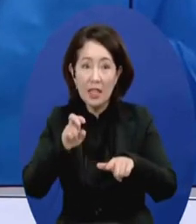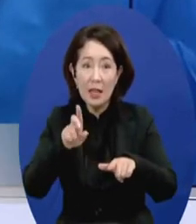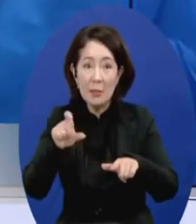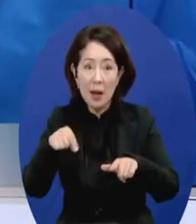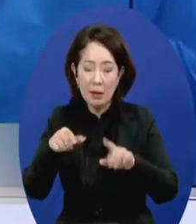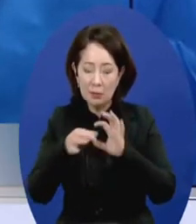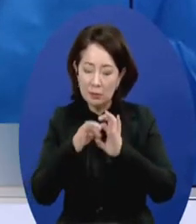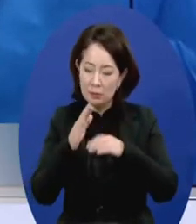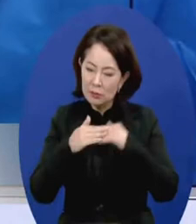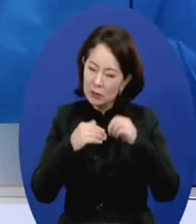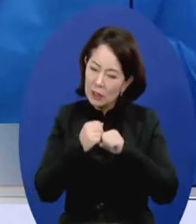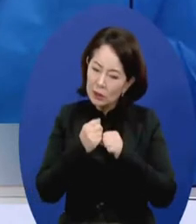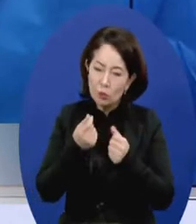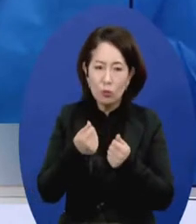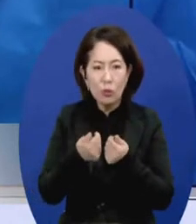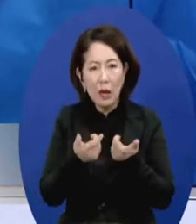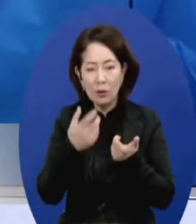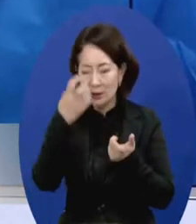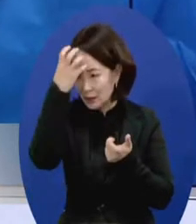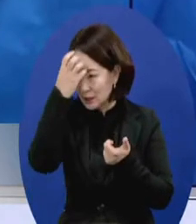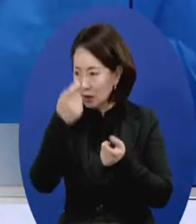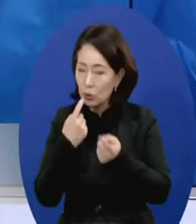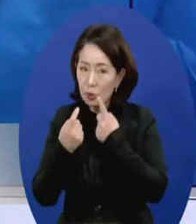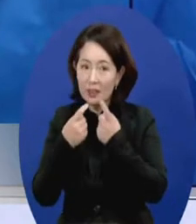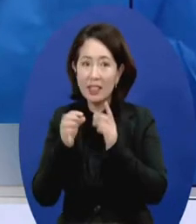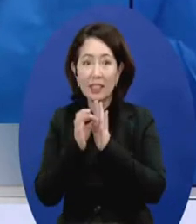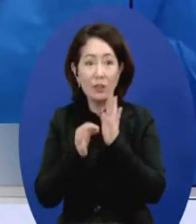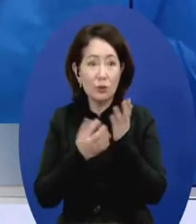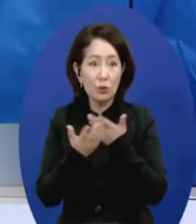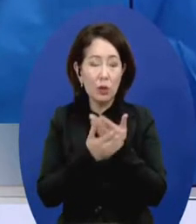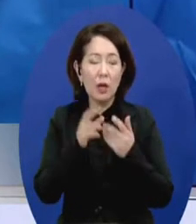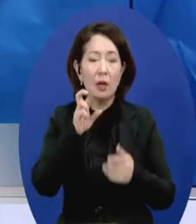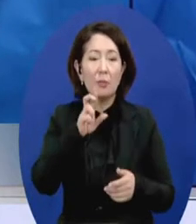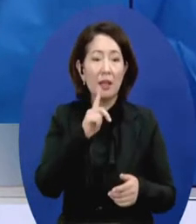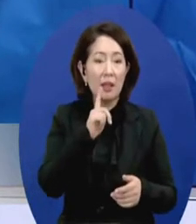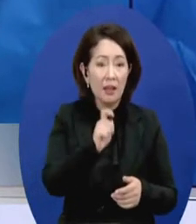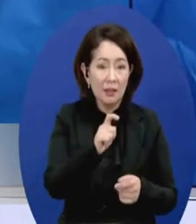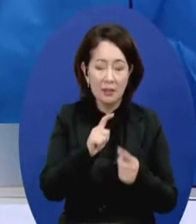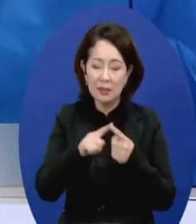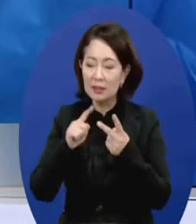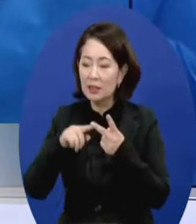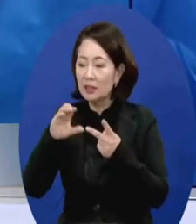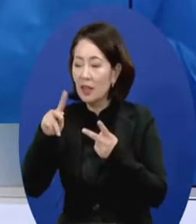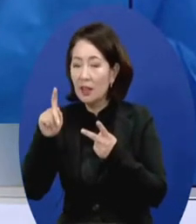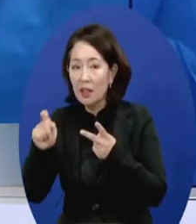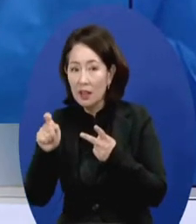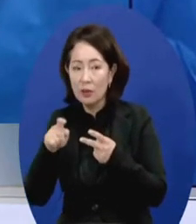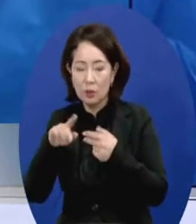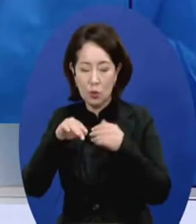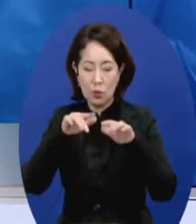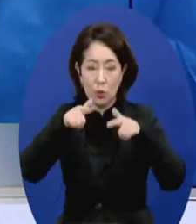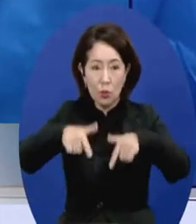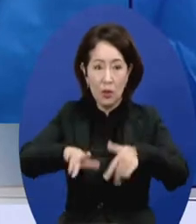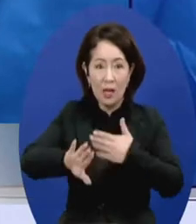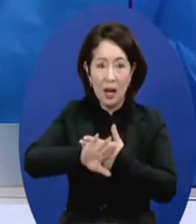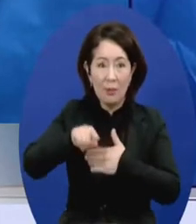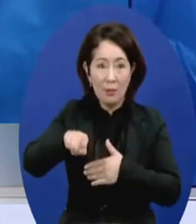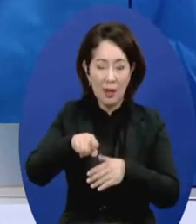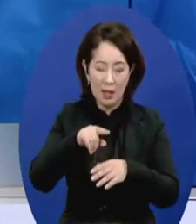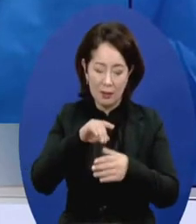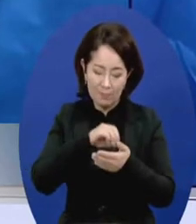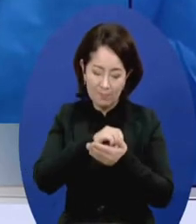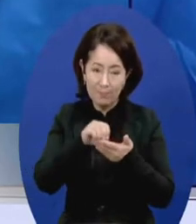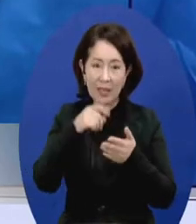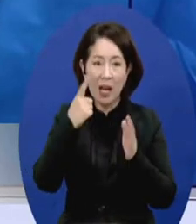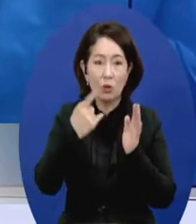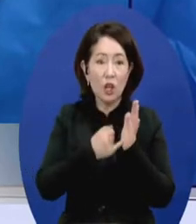шаардлагатай тодорхой хэмжээний хөрөнгийг засгийн газрын хуралдаанаар хэлэлцэж, бэлгэсэлхийн үерийн хамгаалтын далан барих 16 тэрбум төгрөгийг ирэх оны